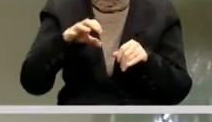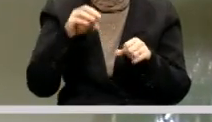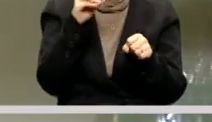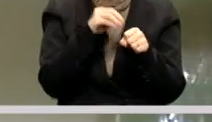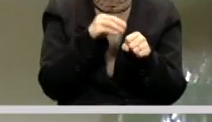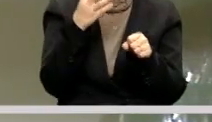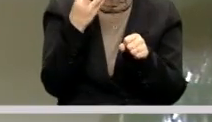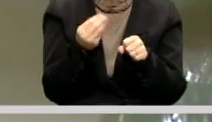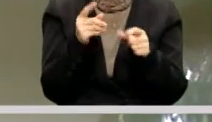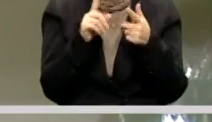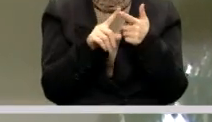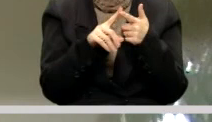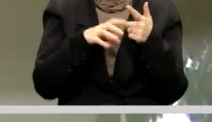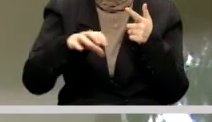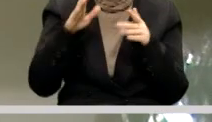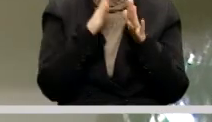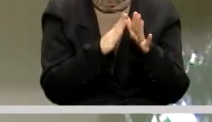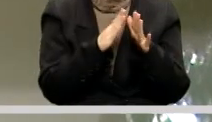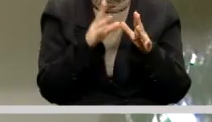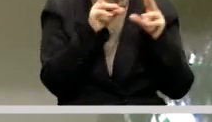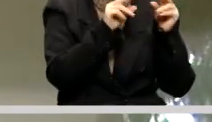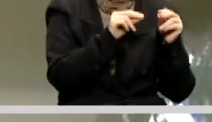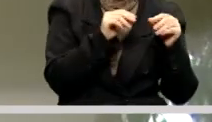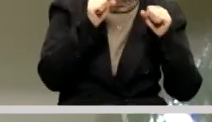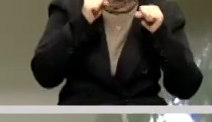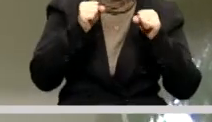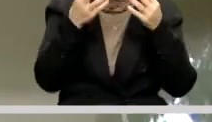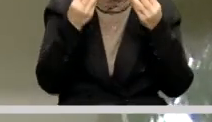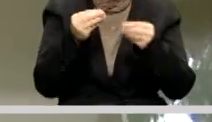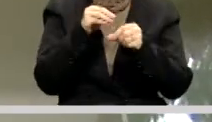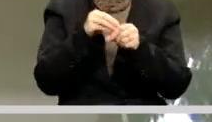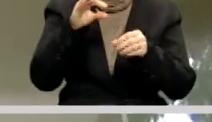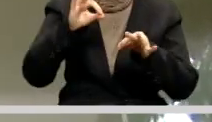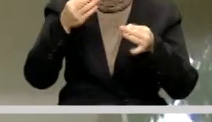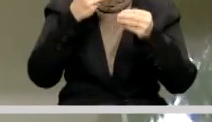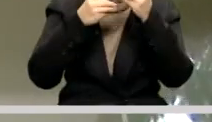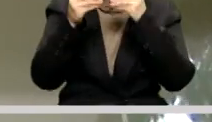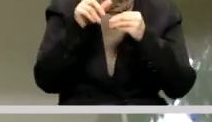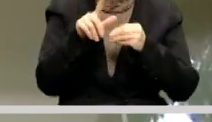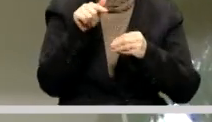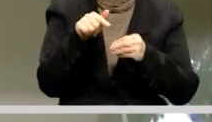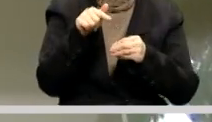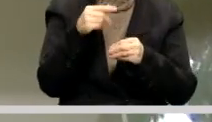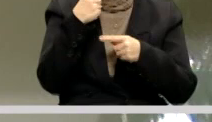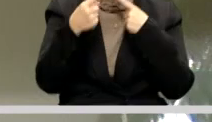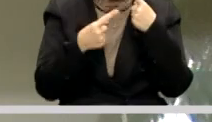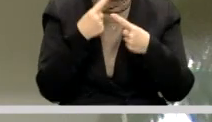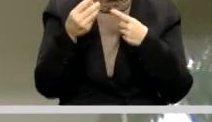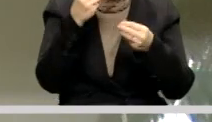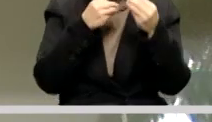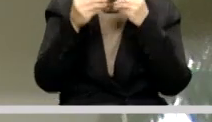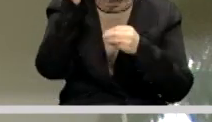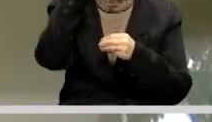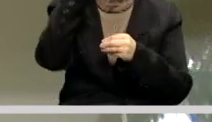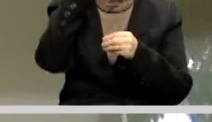gelmiş olduk. İkinci bölümde devam edeceğiz. Uyku kalitemizi artırabilecek besinler nelerdir? Uykumuz güzel bir uyku için yediğimize içtiğimize nasıl